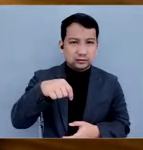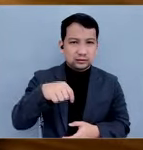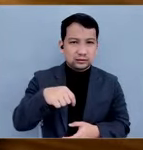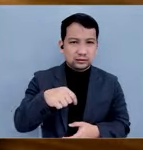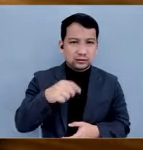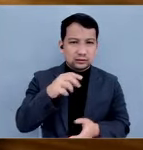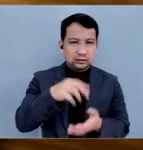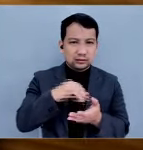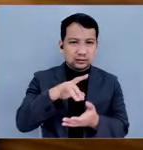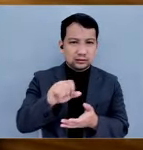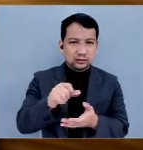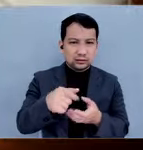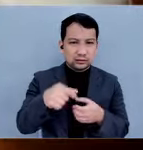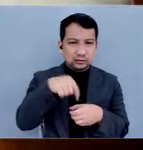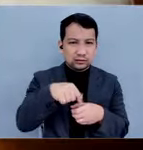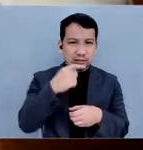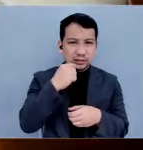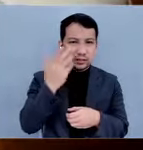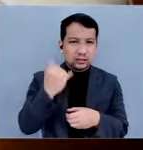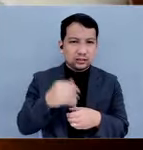powder yung inumin mo nung wala kay.